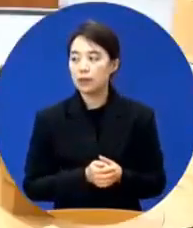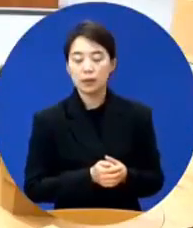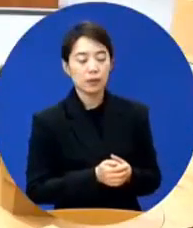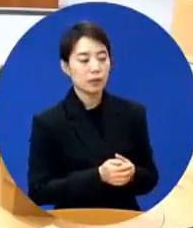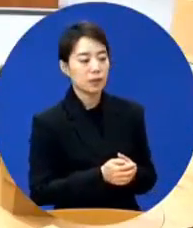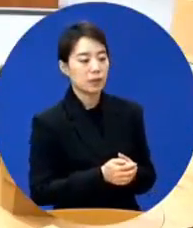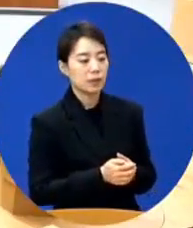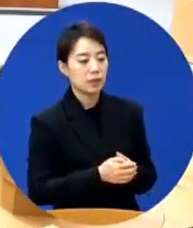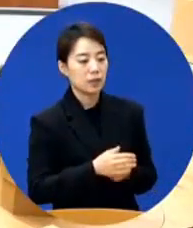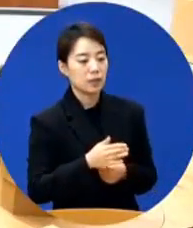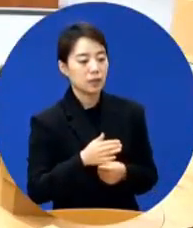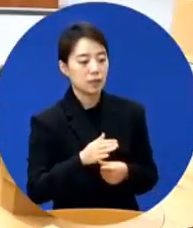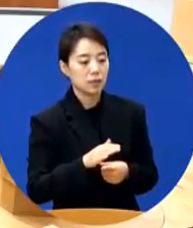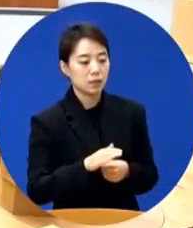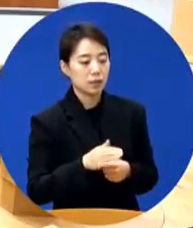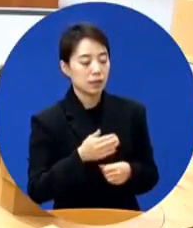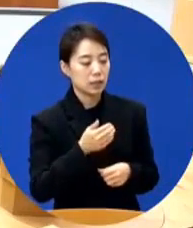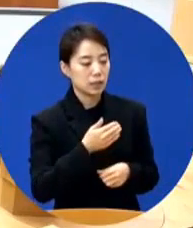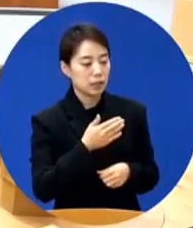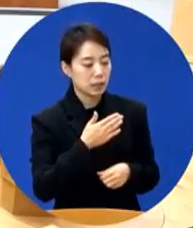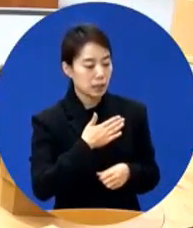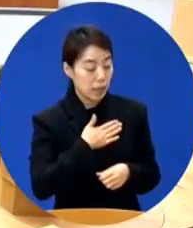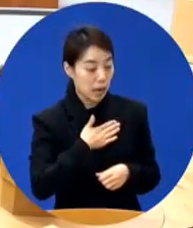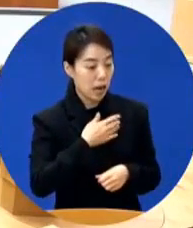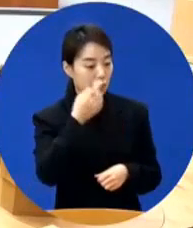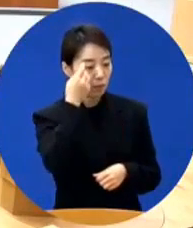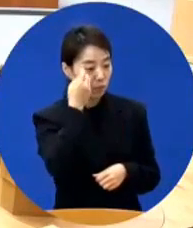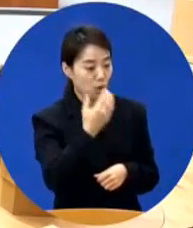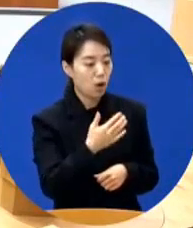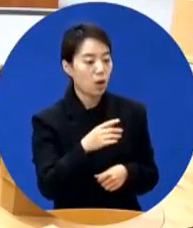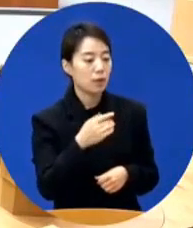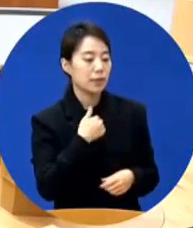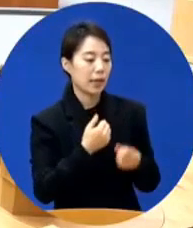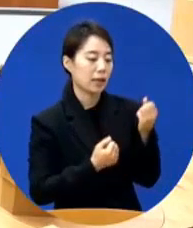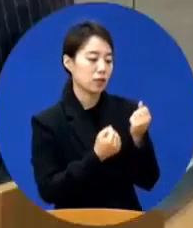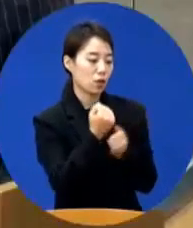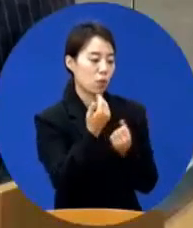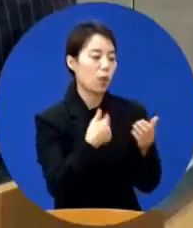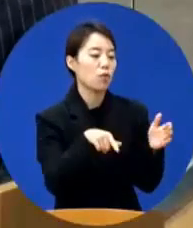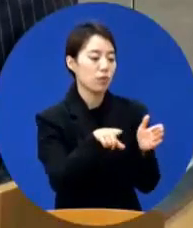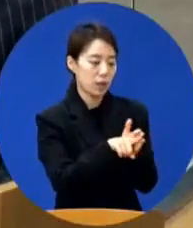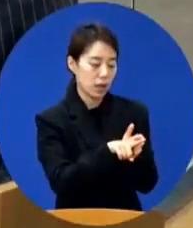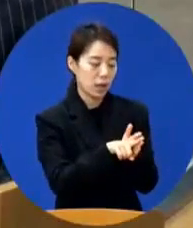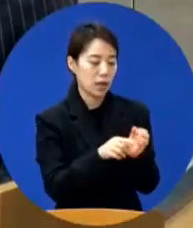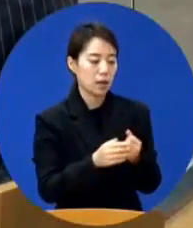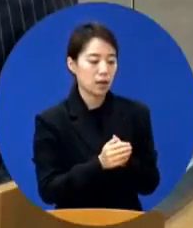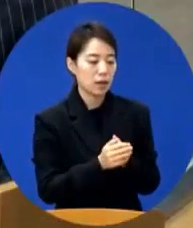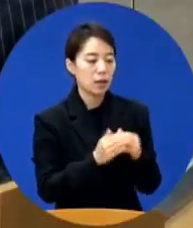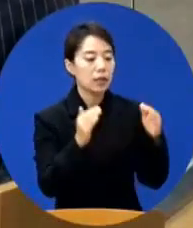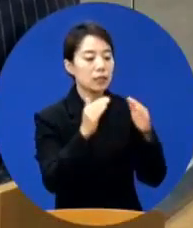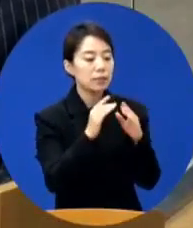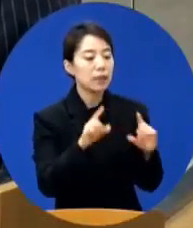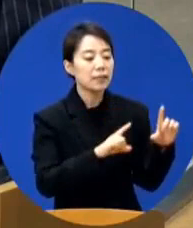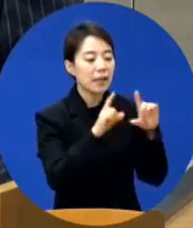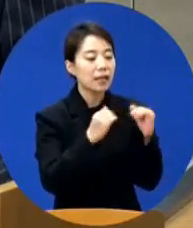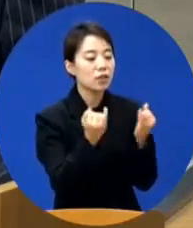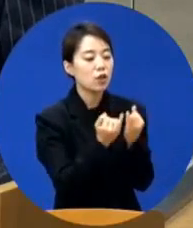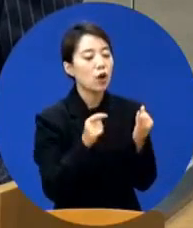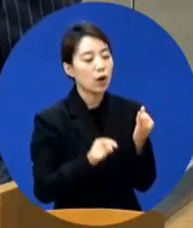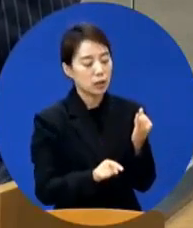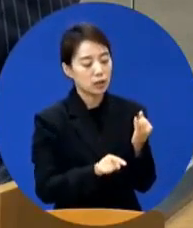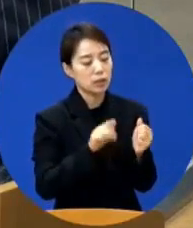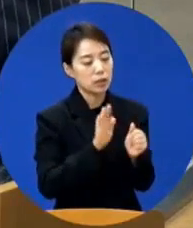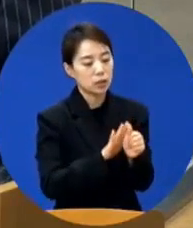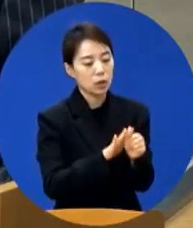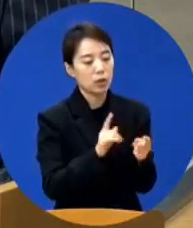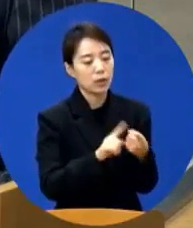왜 지원을 안 하냐고 지금 질문을 하려고 그런 게 아니라 저는 그냥 설명을 하려고 그런 겁니다. 우리 전업주부들이 얼마나 힘든가. 그러니까 제가 그 취지를